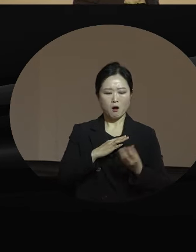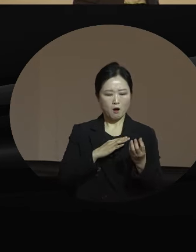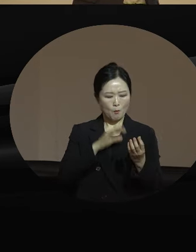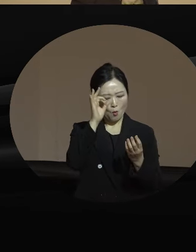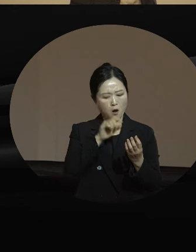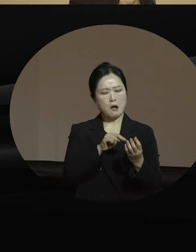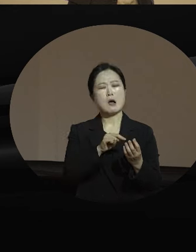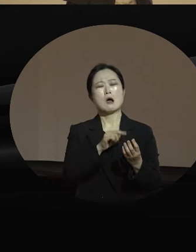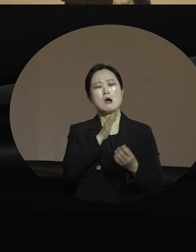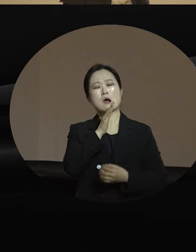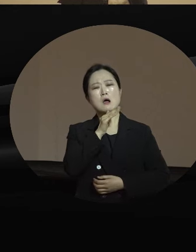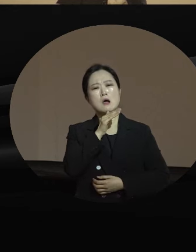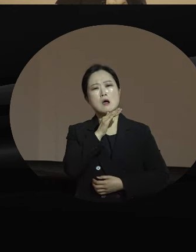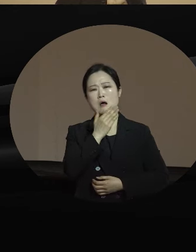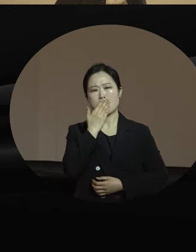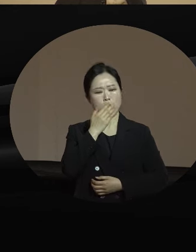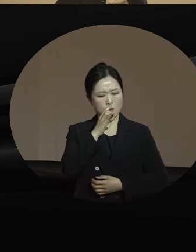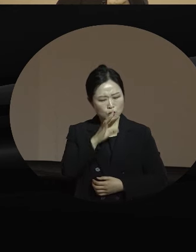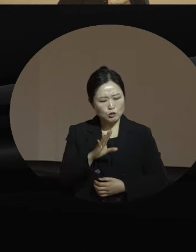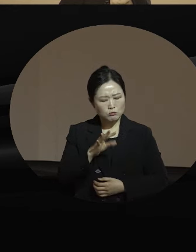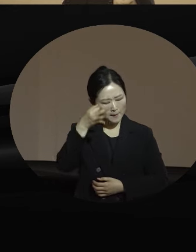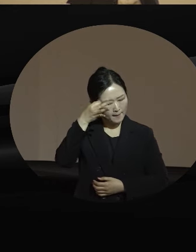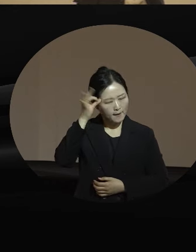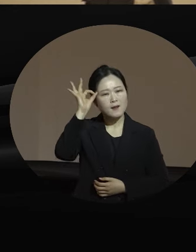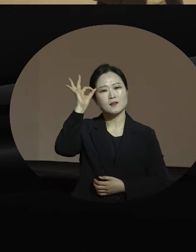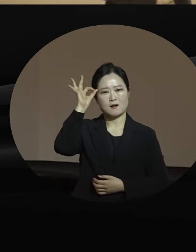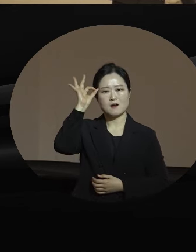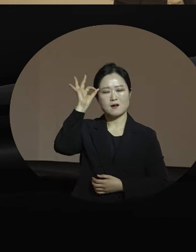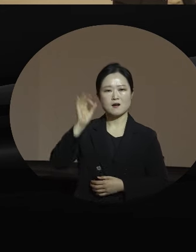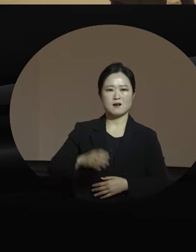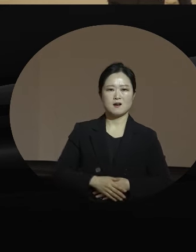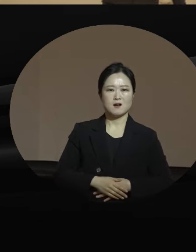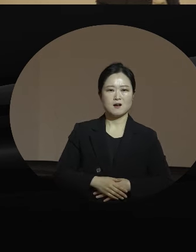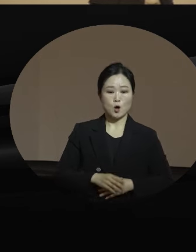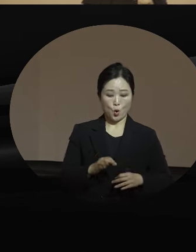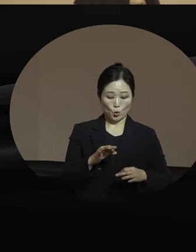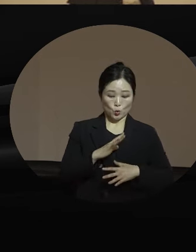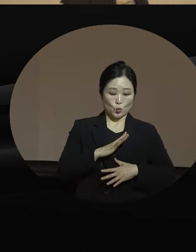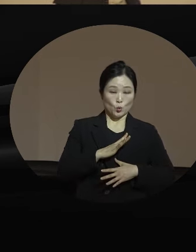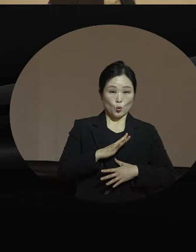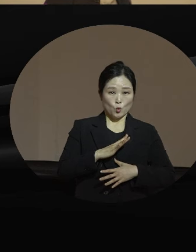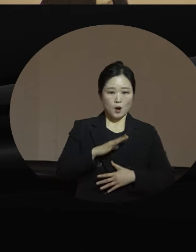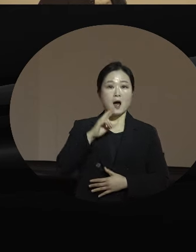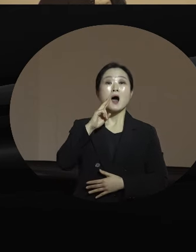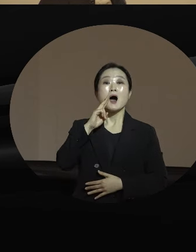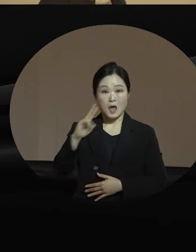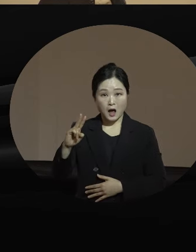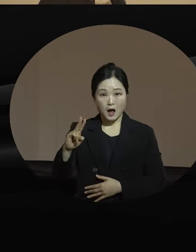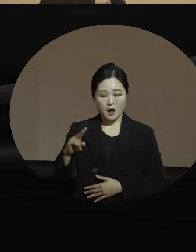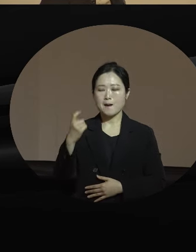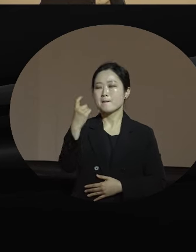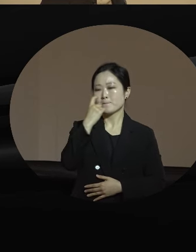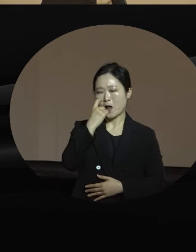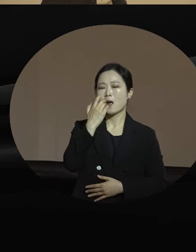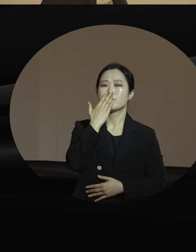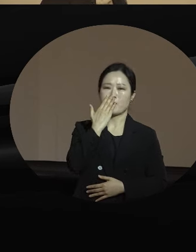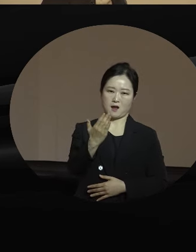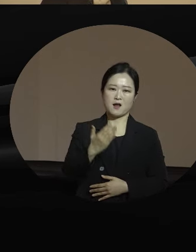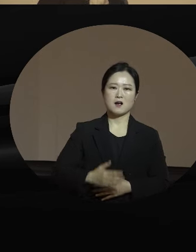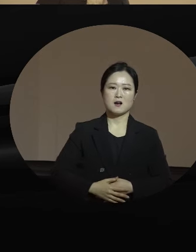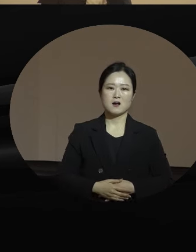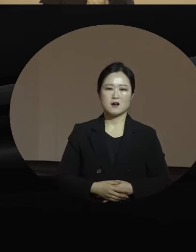말아야지. 놀람이 없으면 학습이 일어나지 않아요. 놀라지 않고서 학습한 적이 있나요? 학습한 것처럼 착각하는